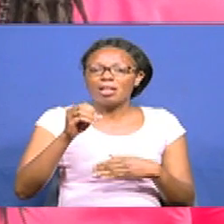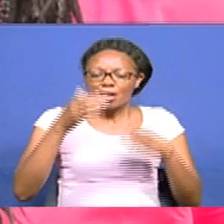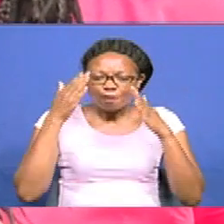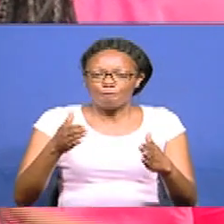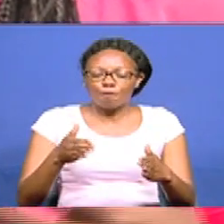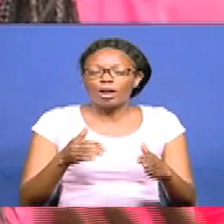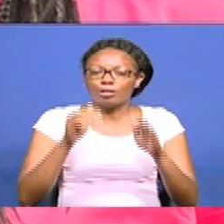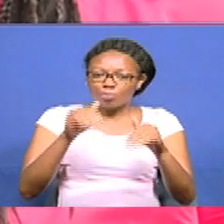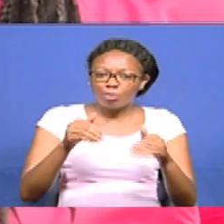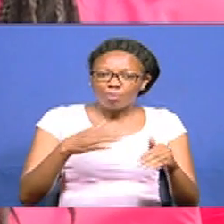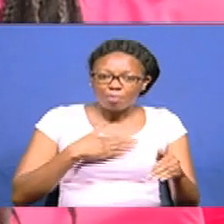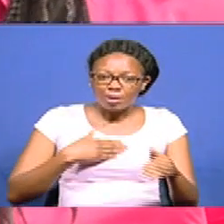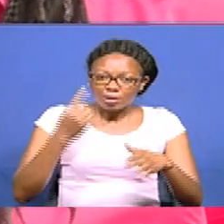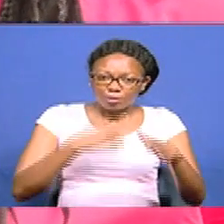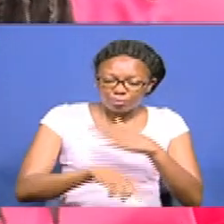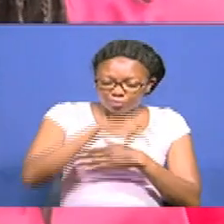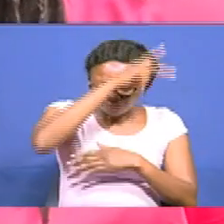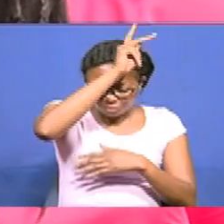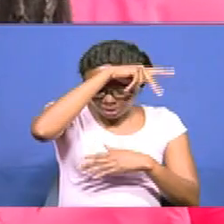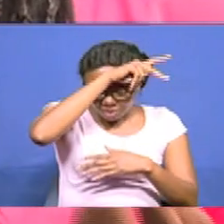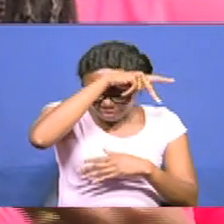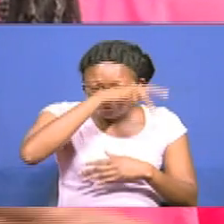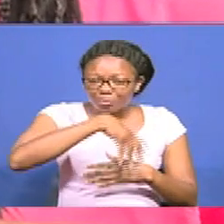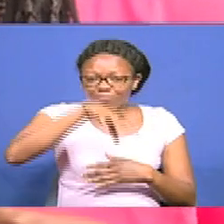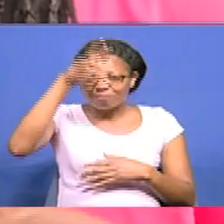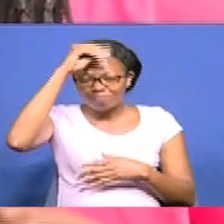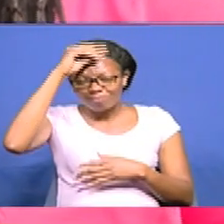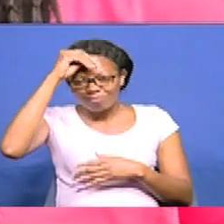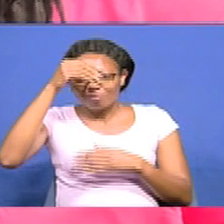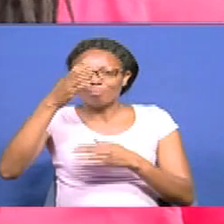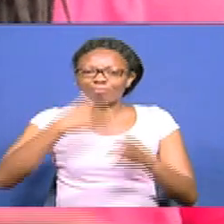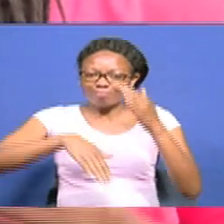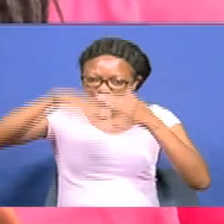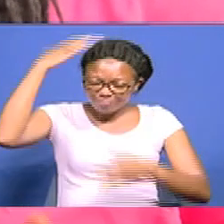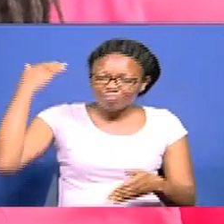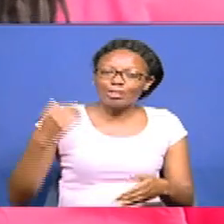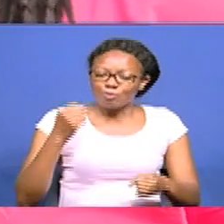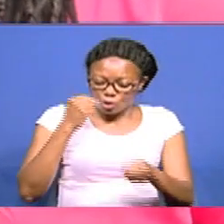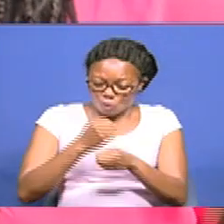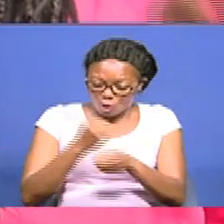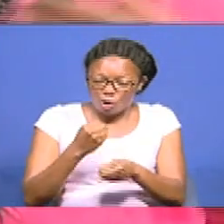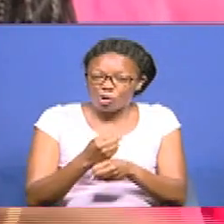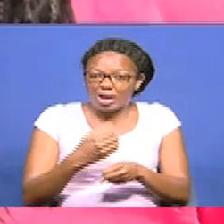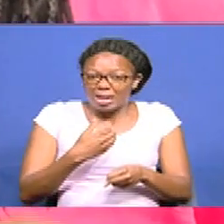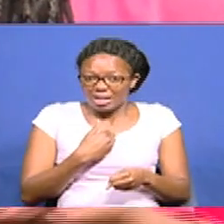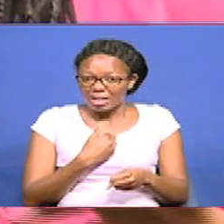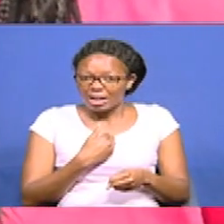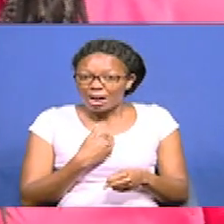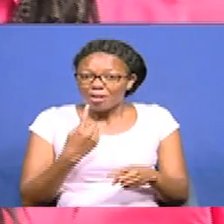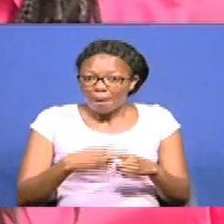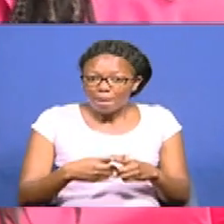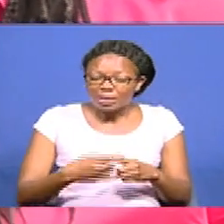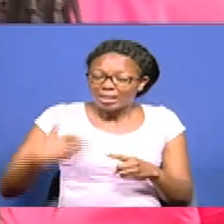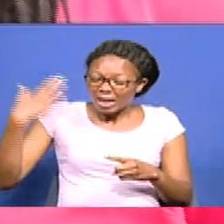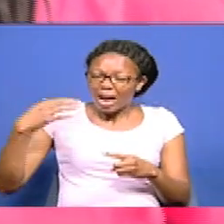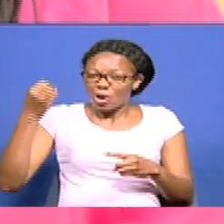mimi nimefanya hata masters ya chemistry. Mimi mwenyewe nimesoma chemist na nimefanya kazi. Na kama ningejua, afadhali